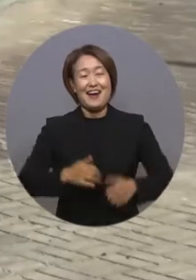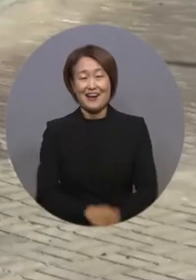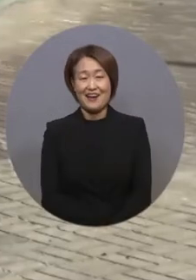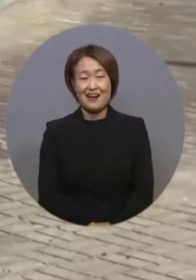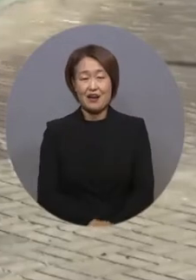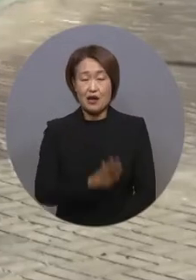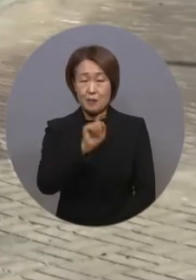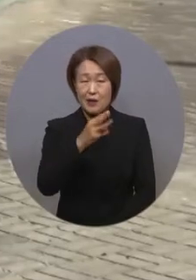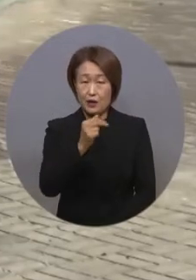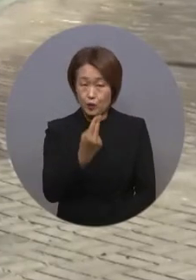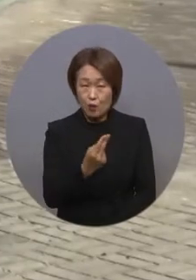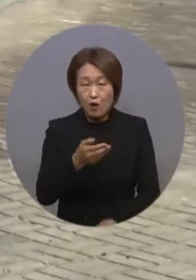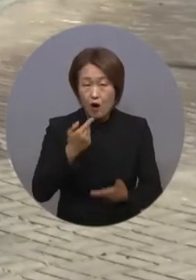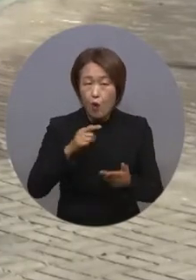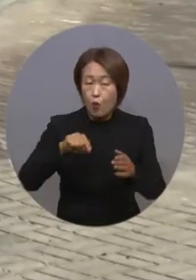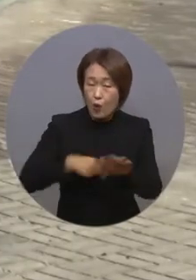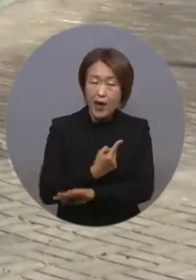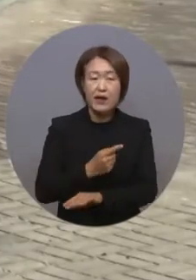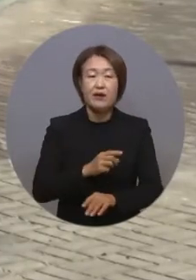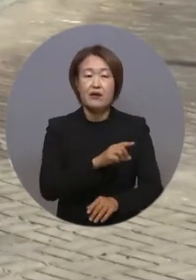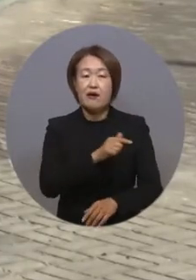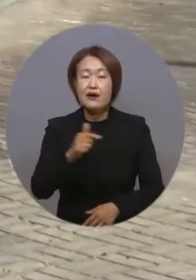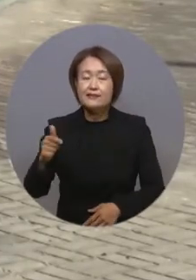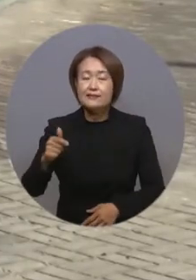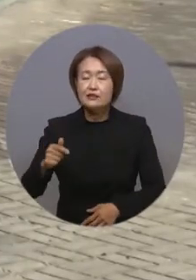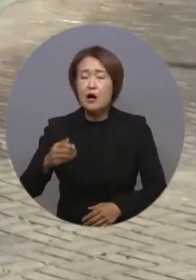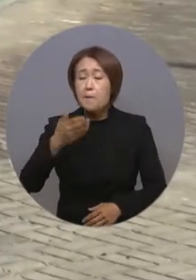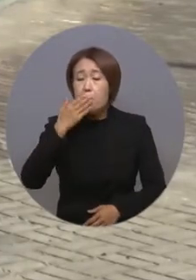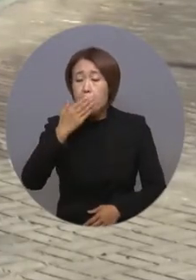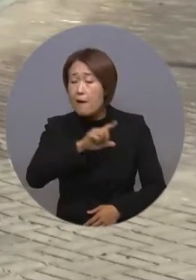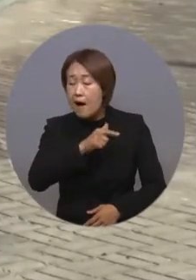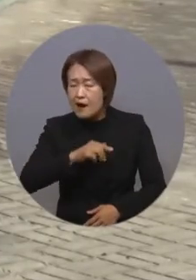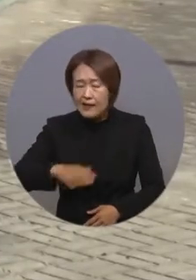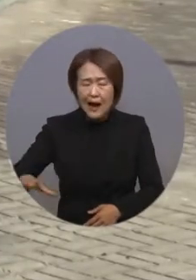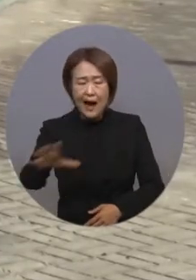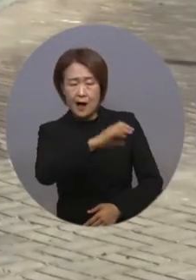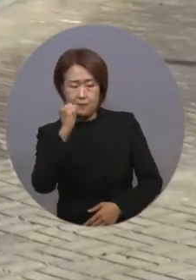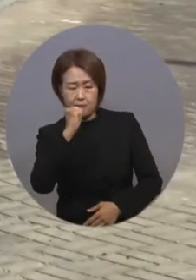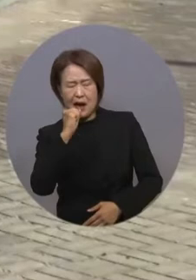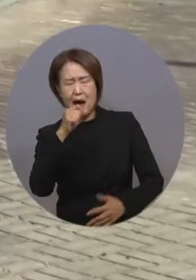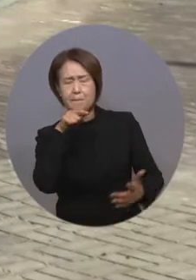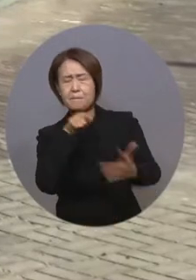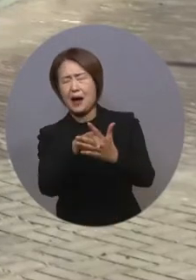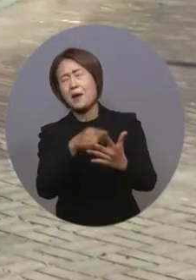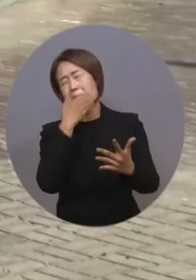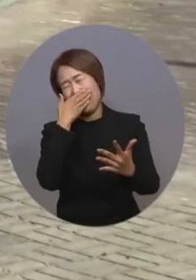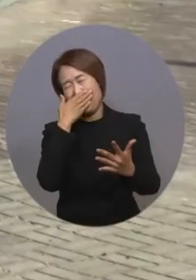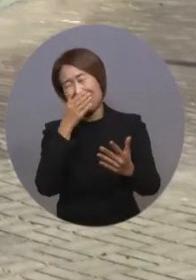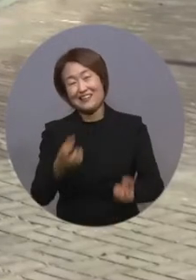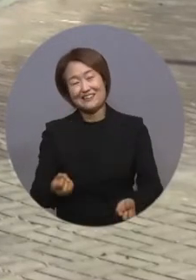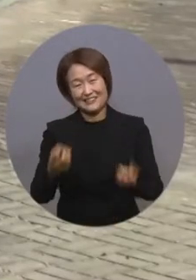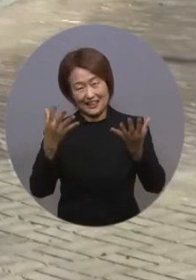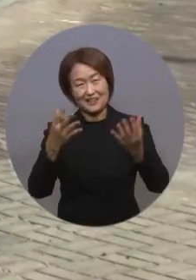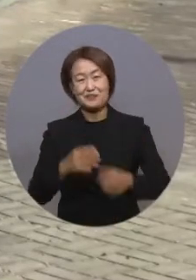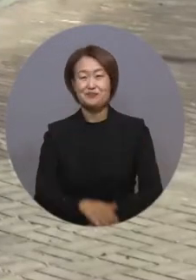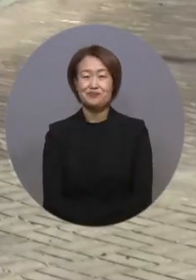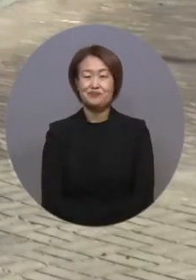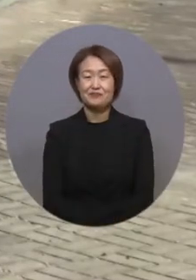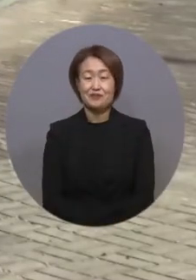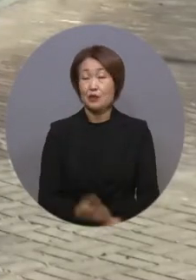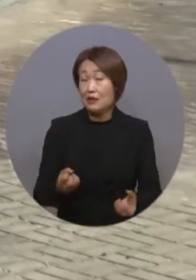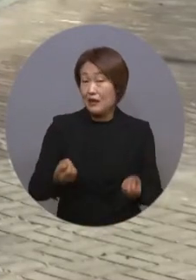발효식품만 아니라 다양한 식품 산업의 동향을 한눈에 파악할 수 있는 전주국제발효식품엑스포. 이번 행사를